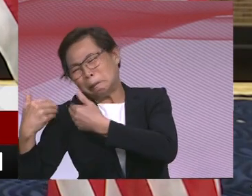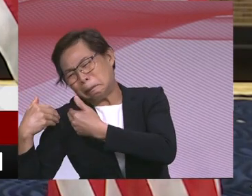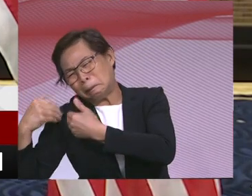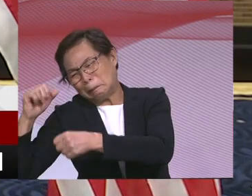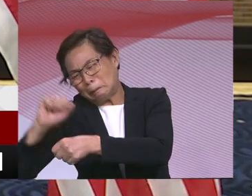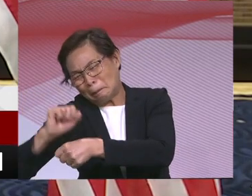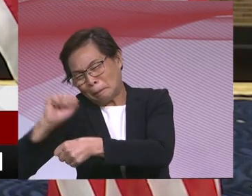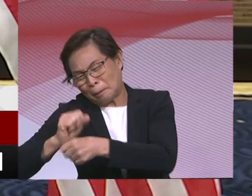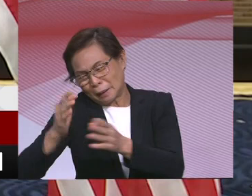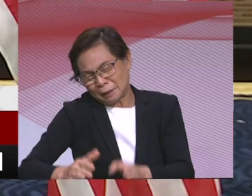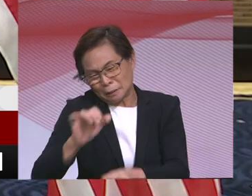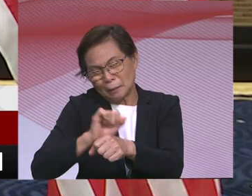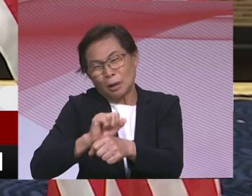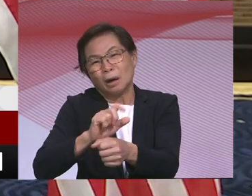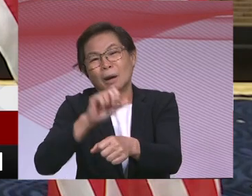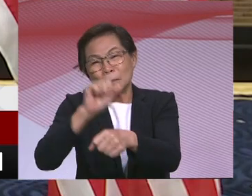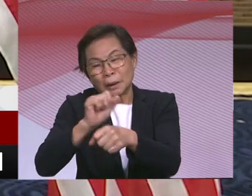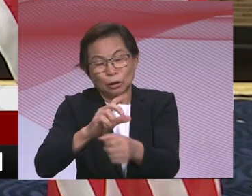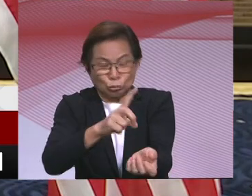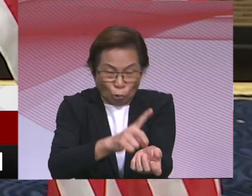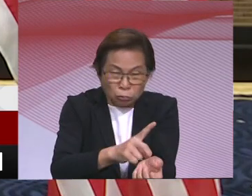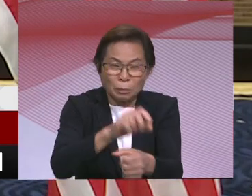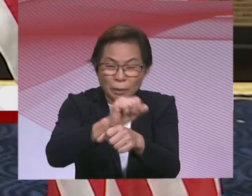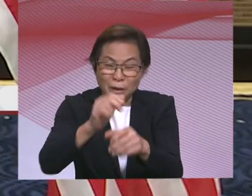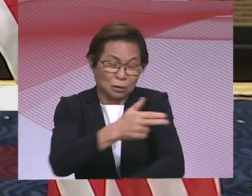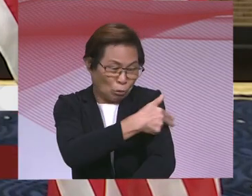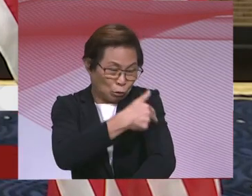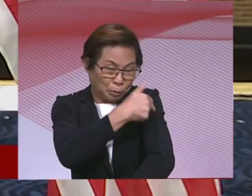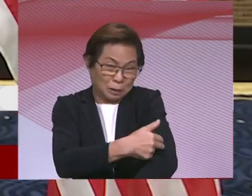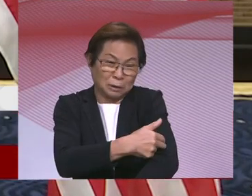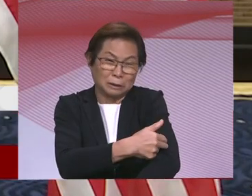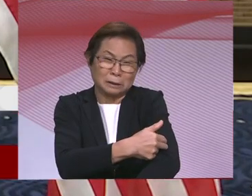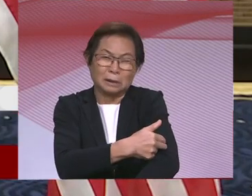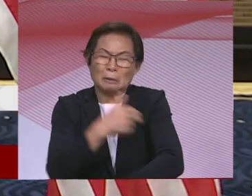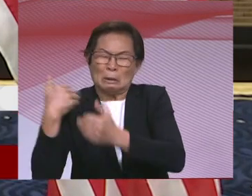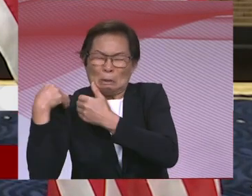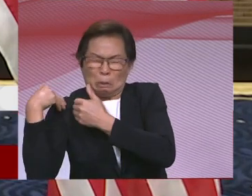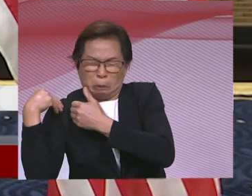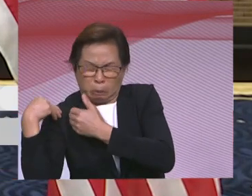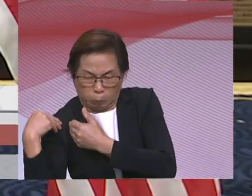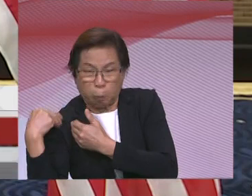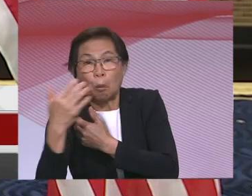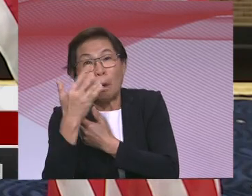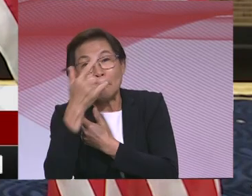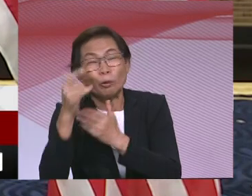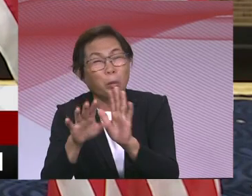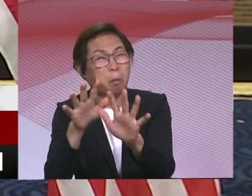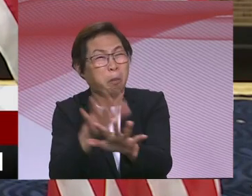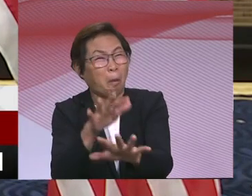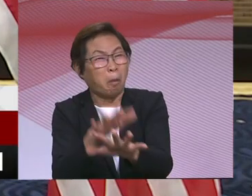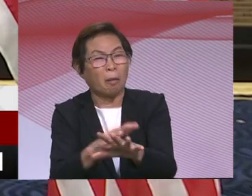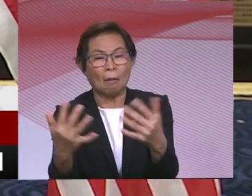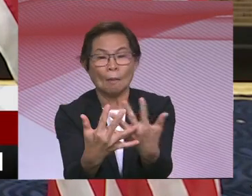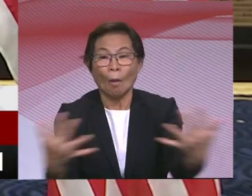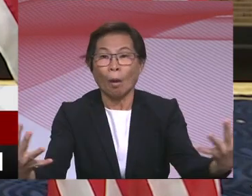dihadapi oleh petugas-petugas kesehatan kita berikutan peningkatan Kesya mendadak ini flyness